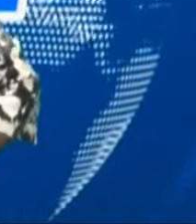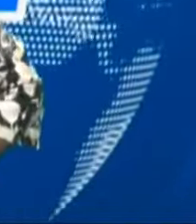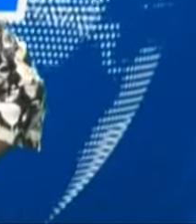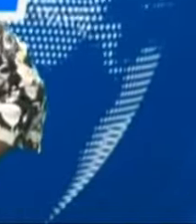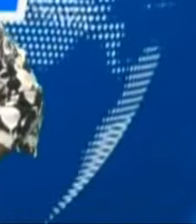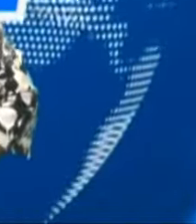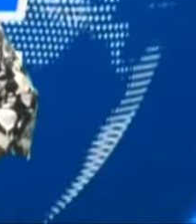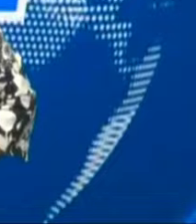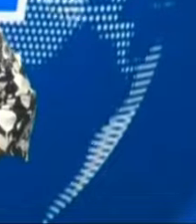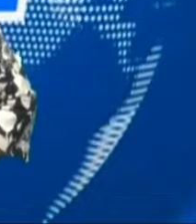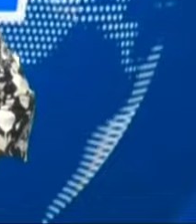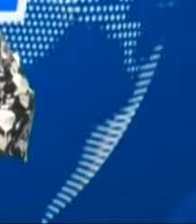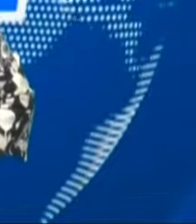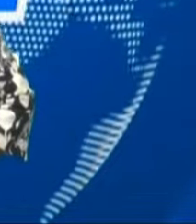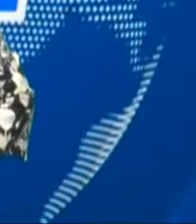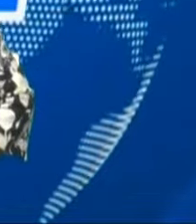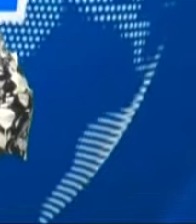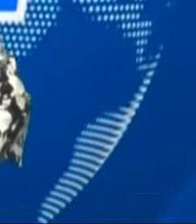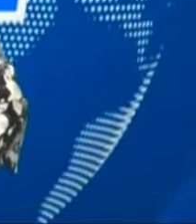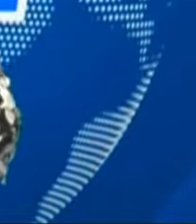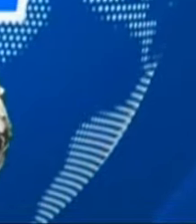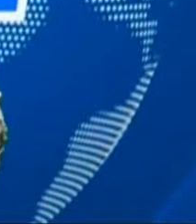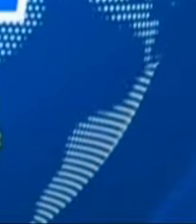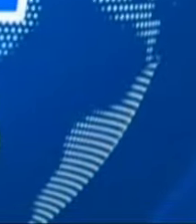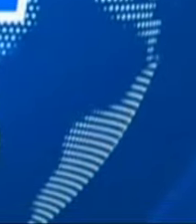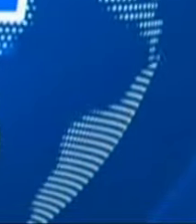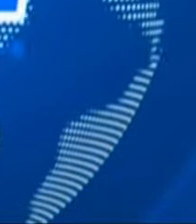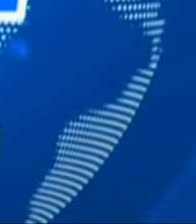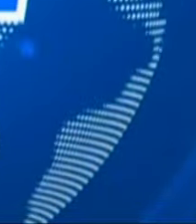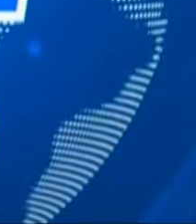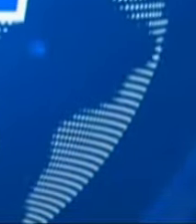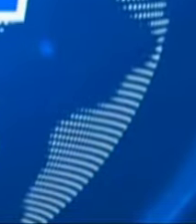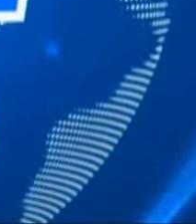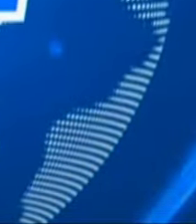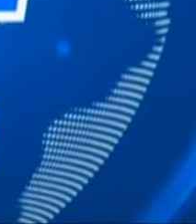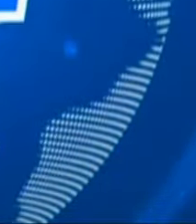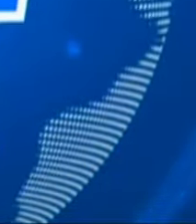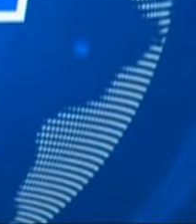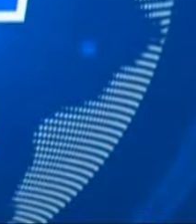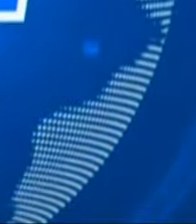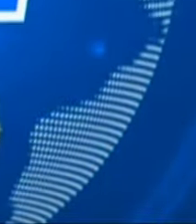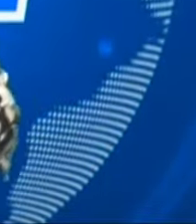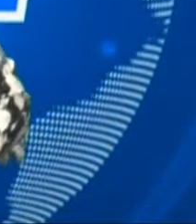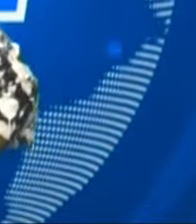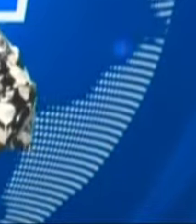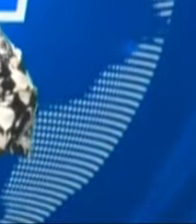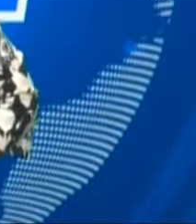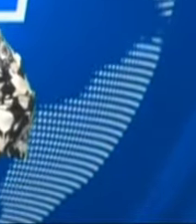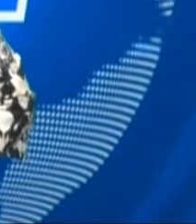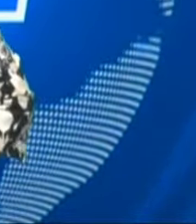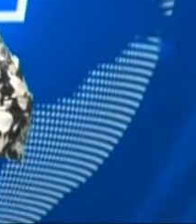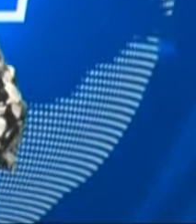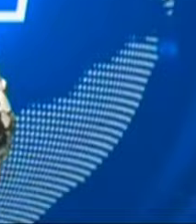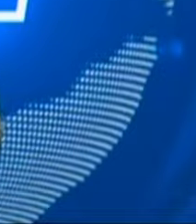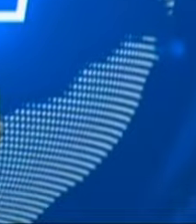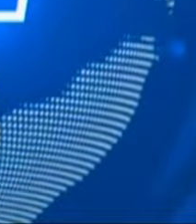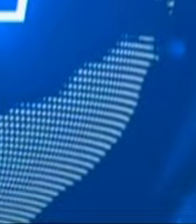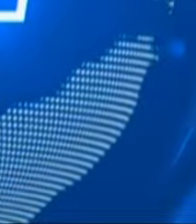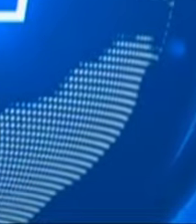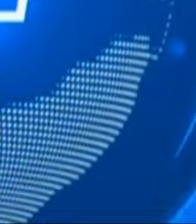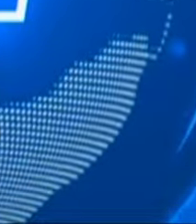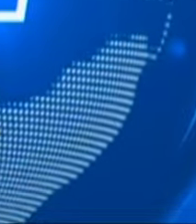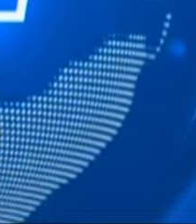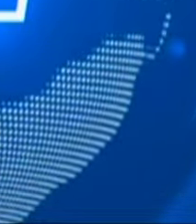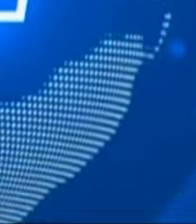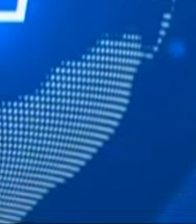opportunité pour les membres du gouvernement de faire face aux défis majeurs auxquels la RDC est confrontée. C'est la première